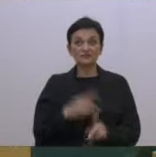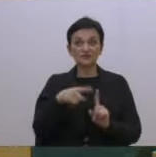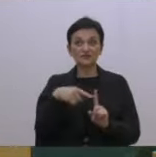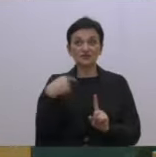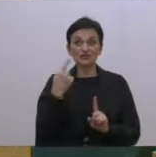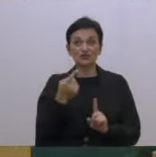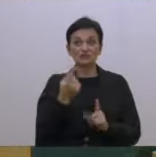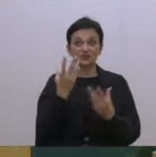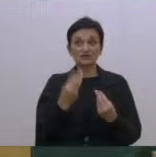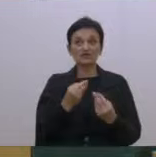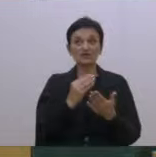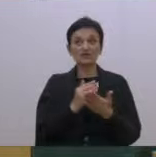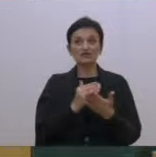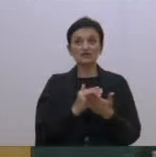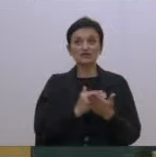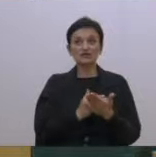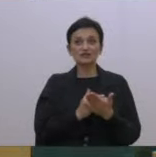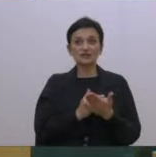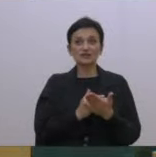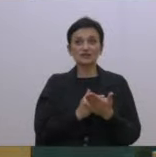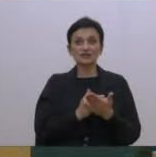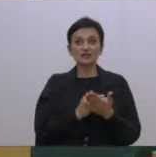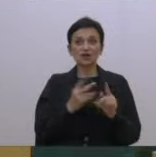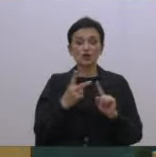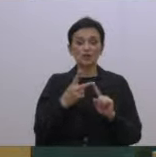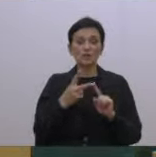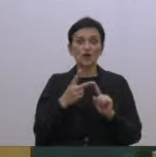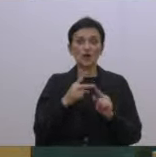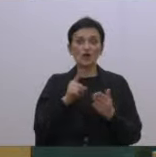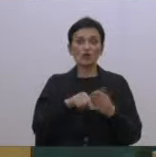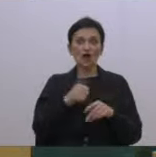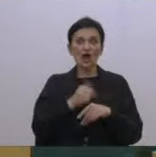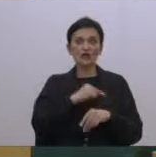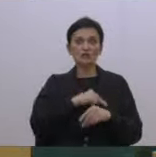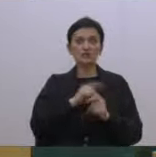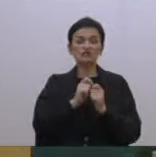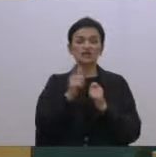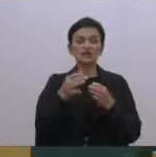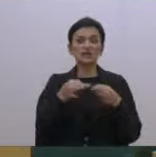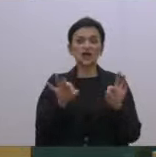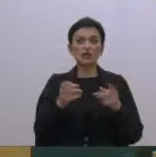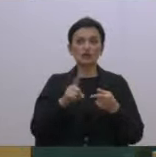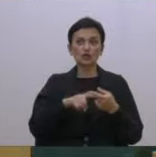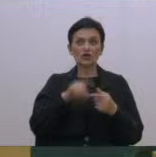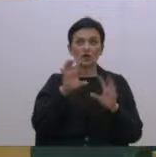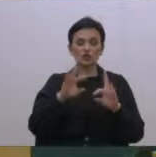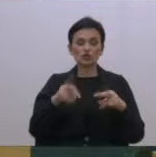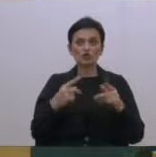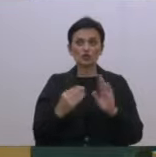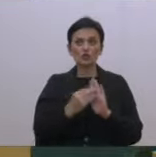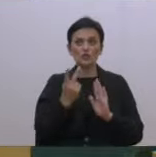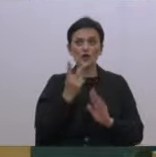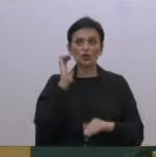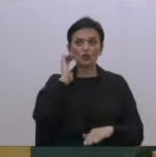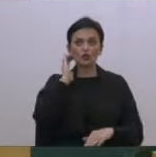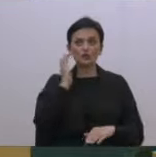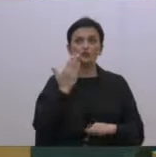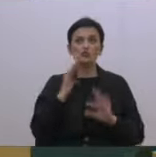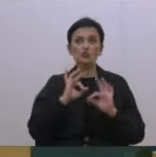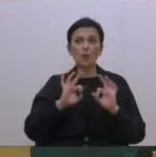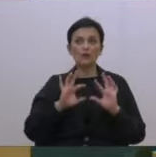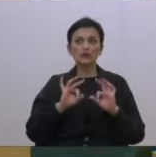შემდეგი დღის წესრიგის მეორე საკითხი ადმინისტრაციო საქმეთა გათავისუფლების შესახებ კანონშულების შეტანის თაობაზე მეორე მოსმენით